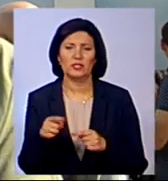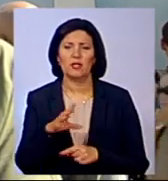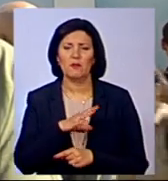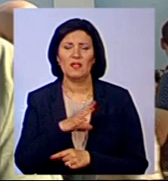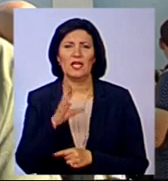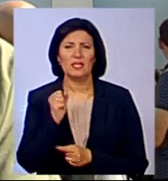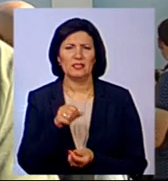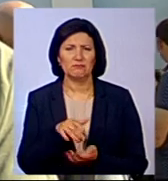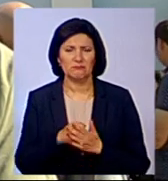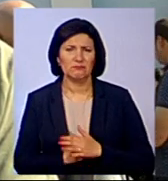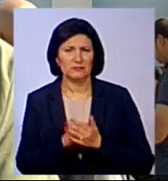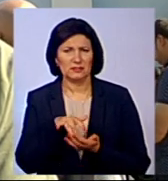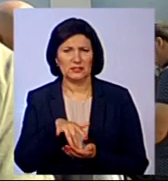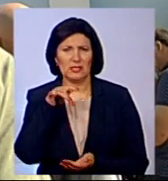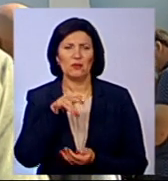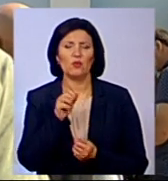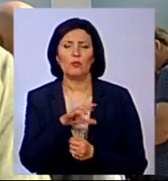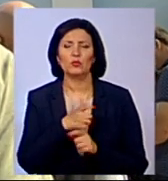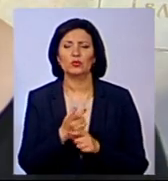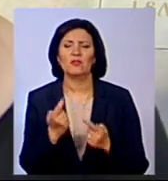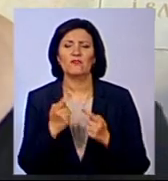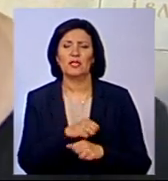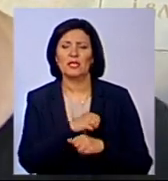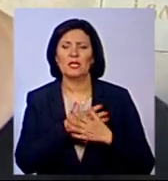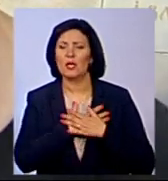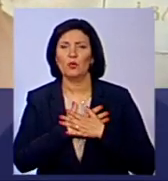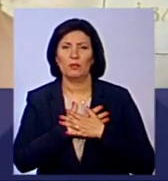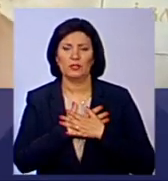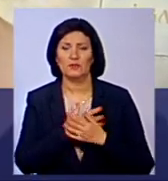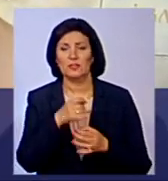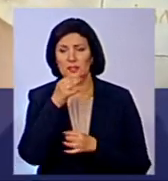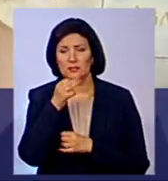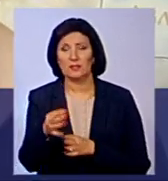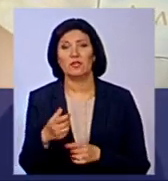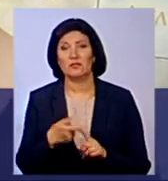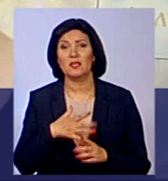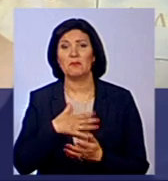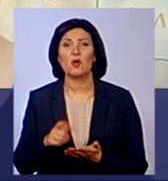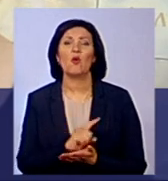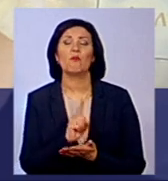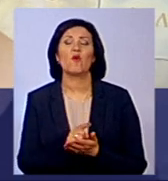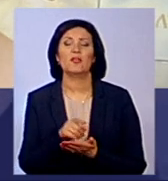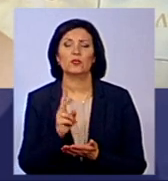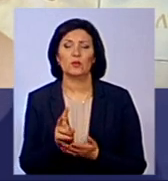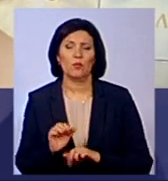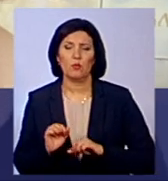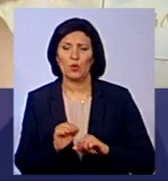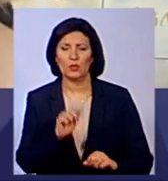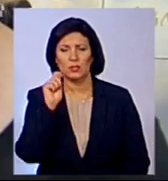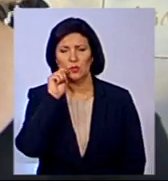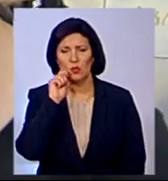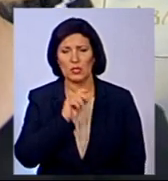і стержнем, і у нього було дуже велике, любляче серце. Але він сказав, це мій обов'язок – боронити